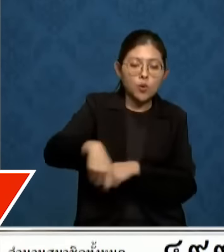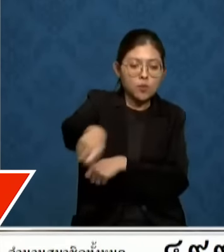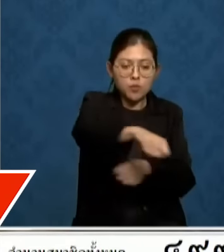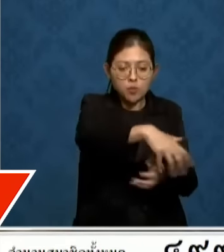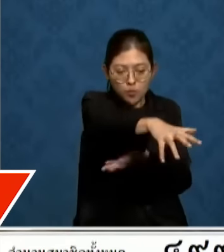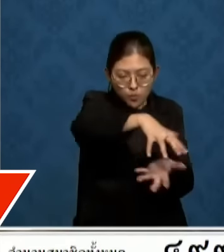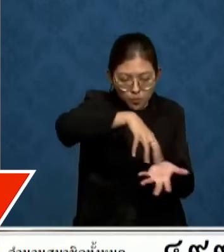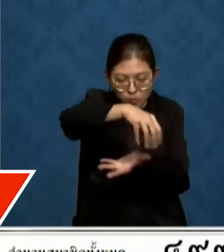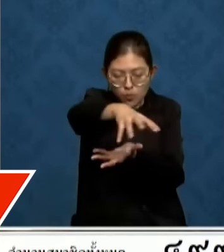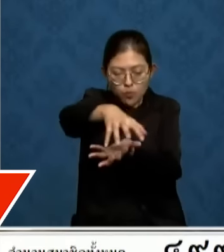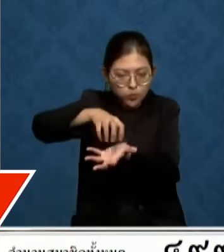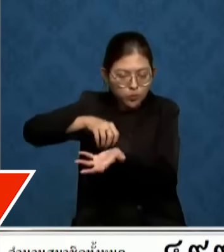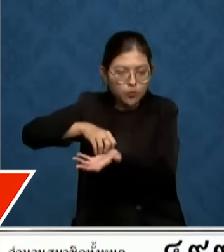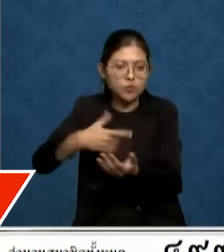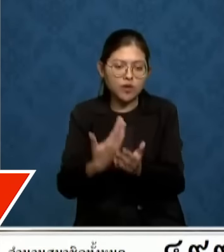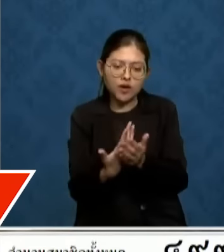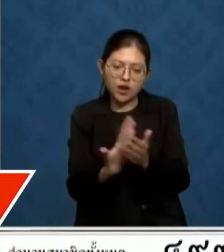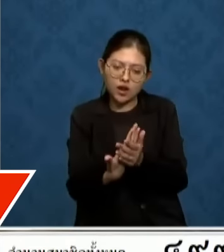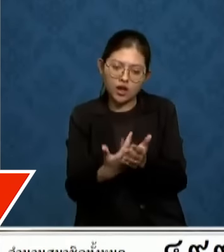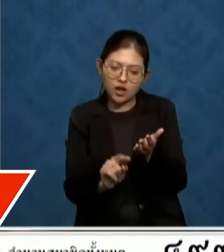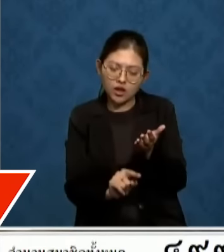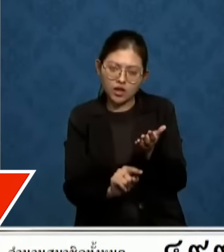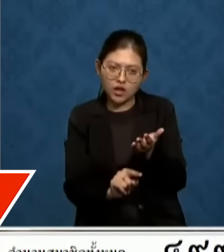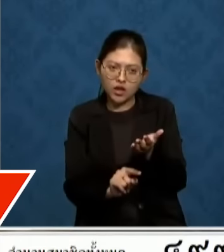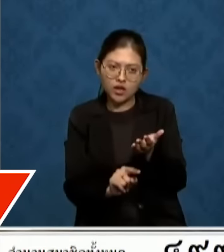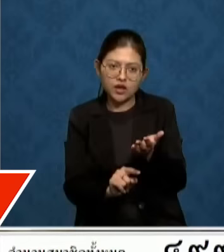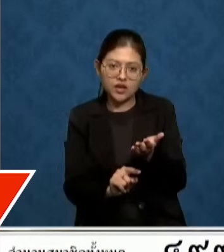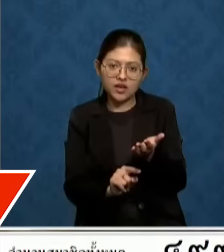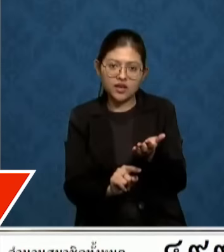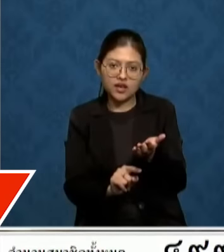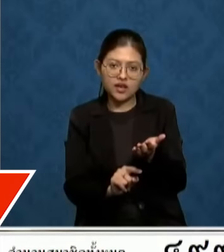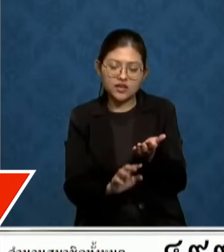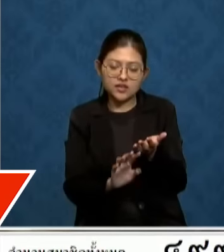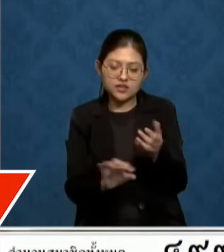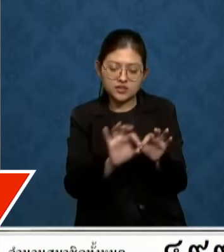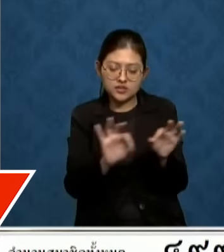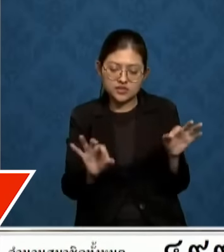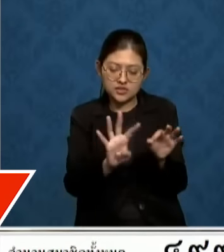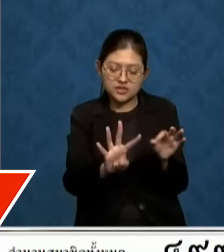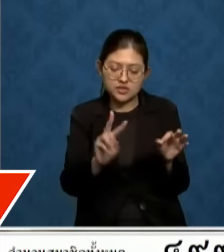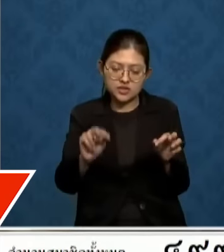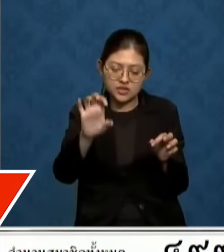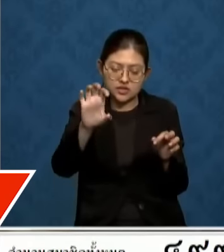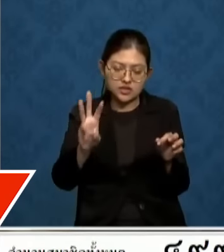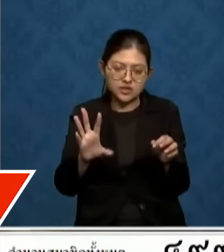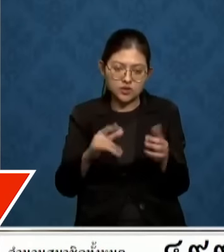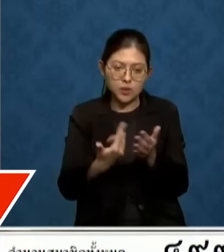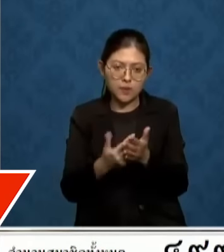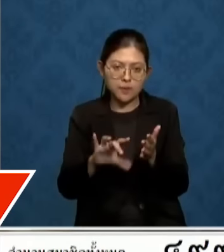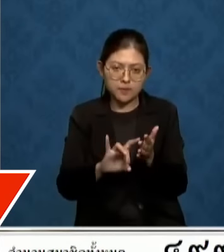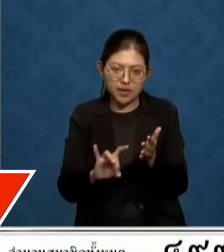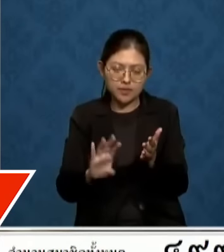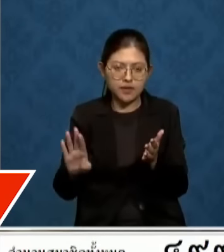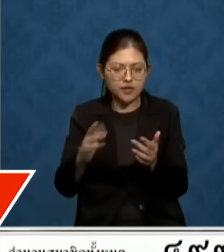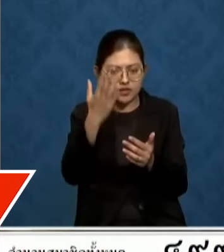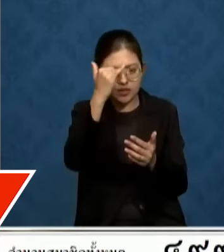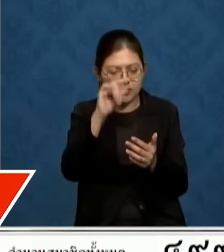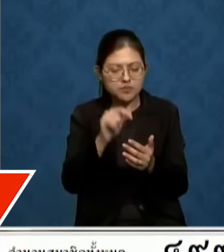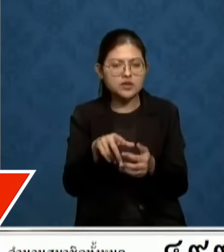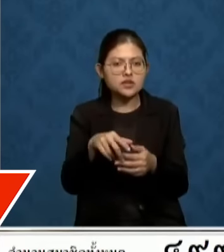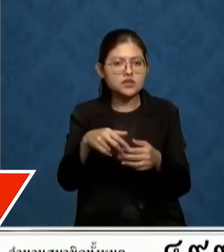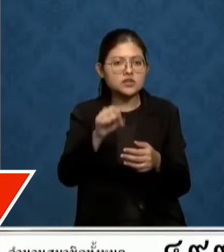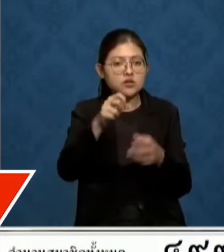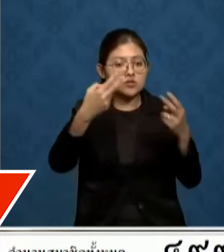มานะครับราคานิ้วละ 2บาทครับขนาด 4นิ้วครับ 8บาทครับแต่หน้าฟาร์มครับล่าสุดครับสมุดอ่าสมุด